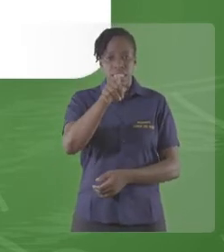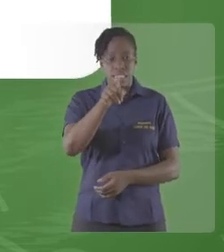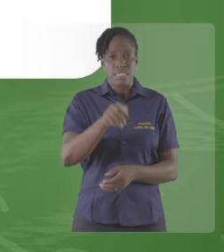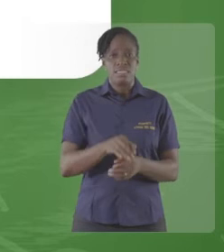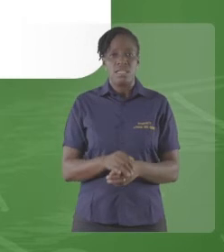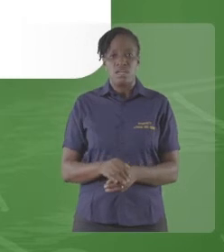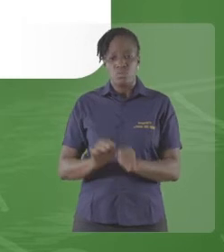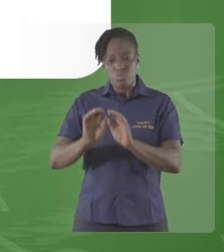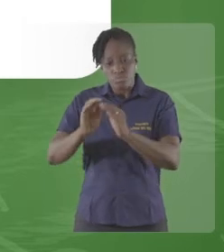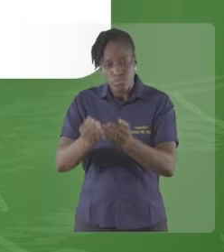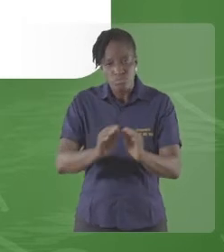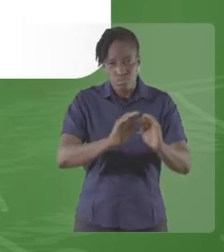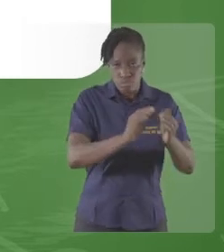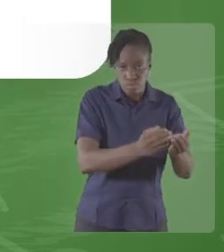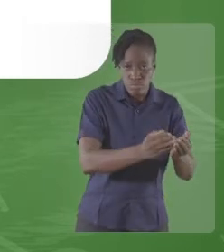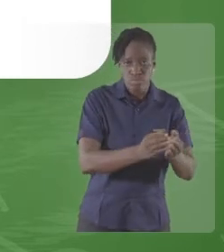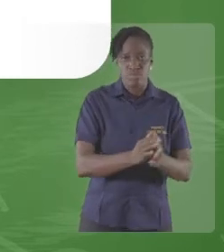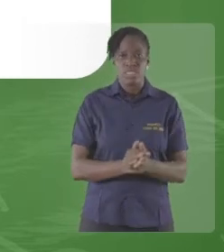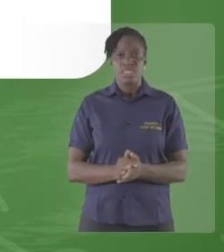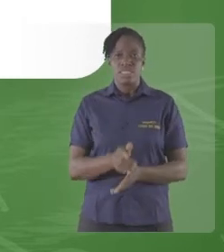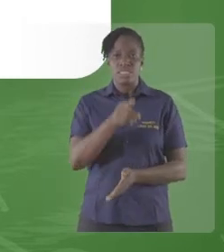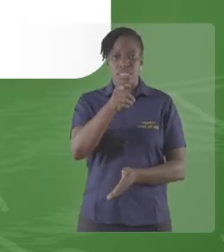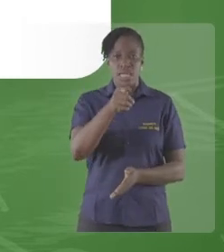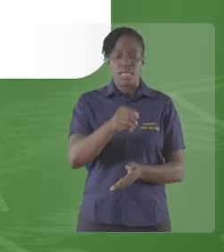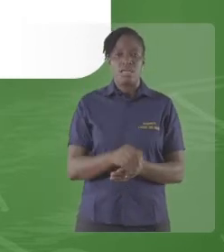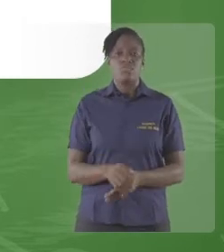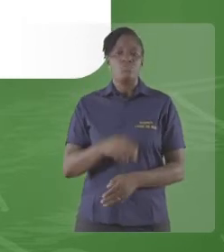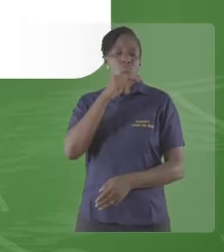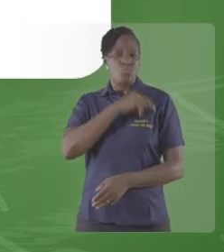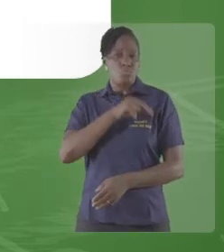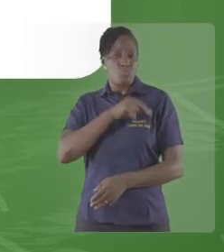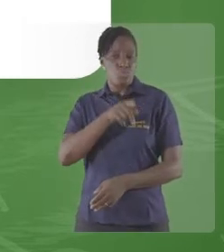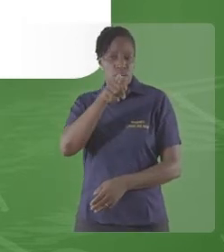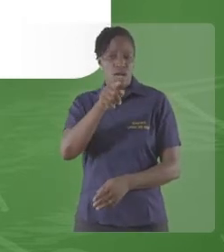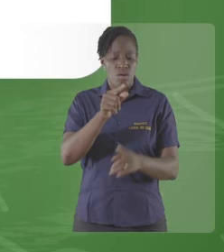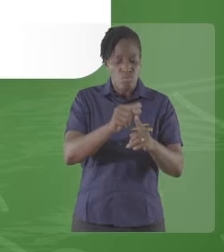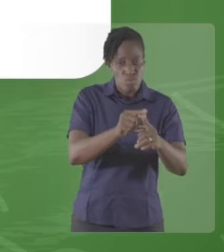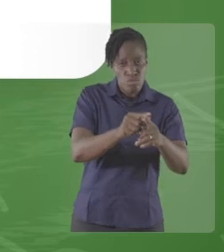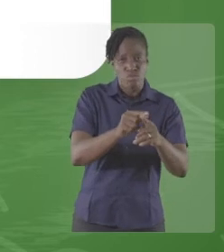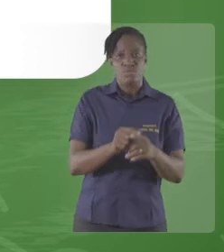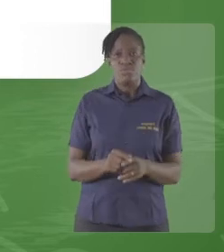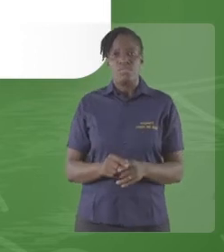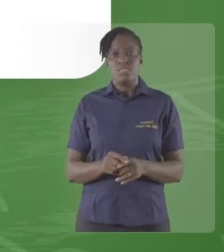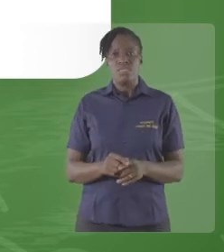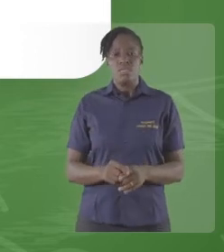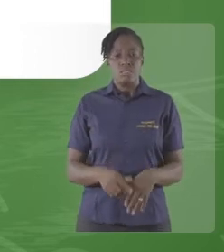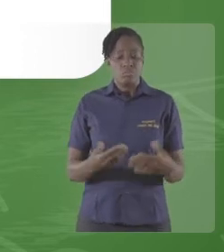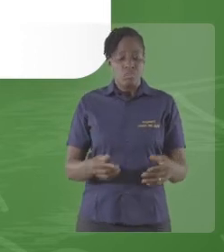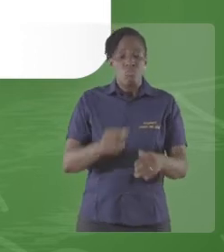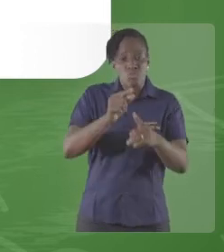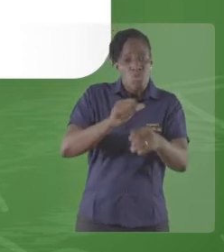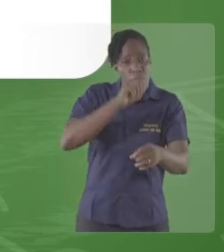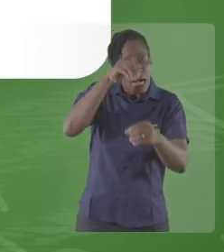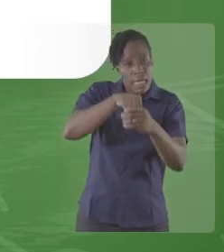Dans cette liste B, les mots sont en majorité au registre courant. L'intrus est donc la